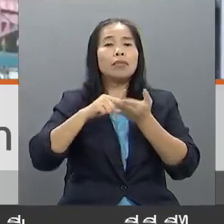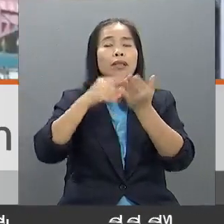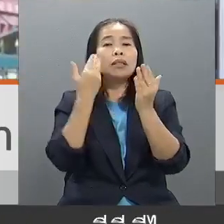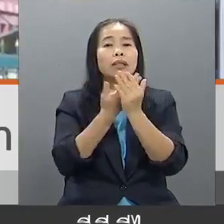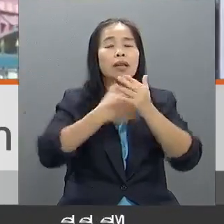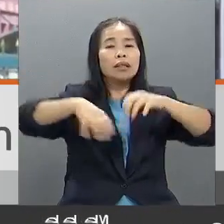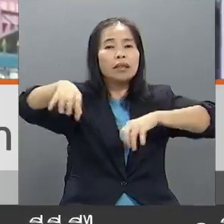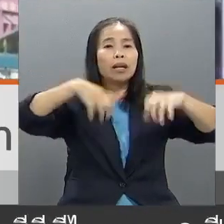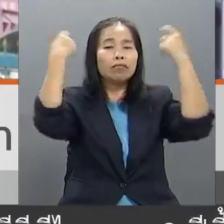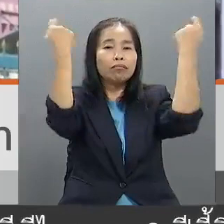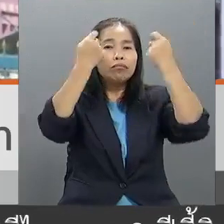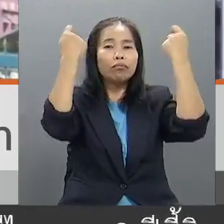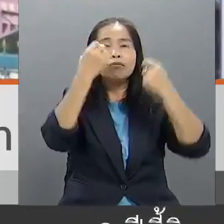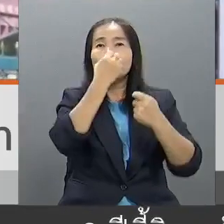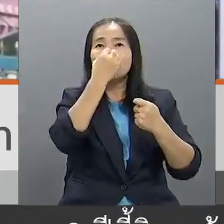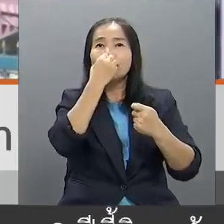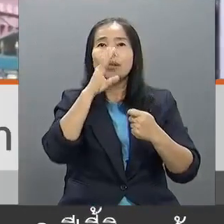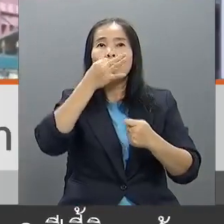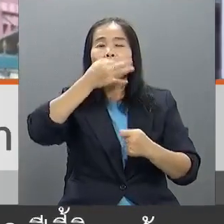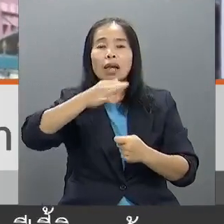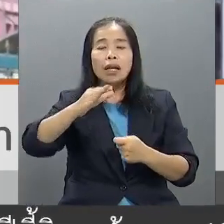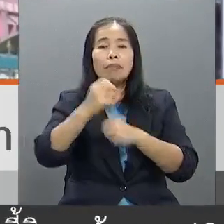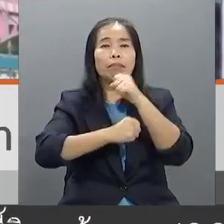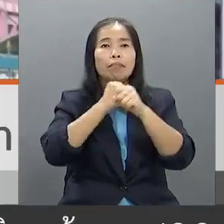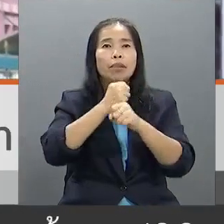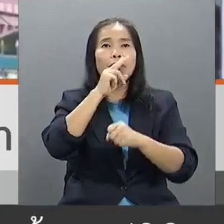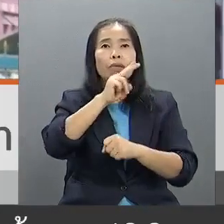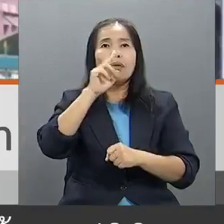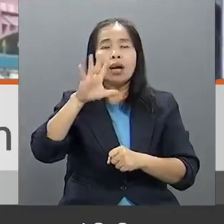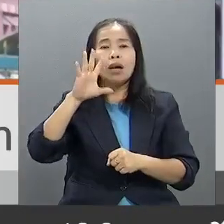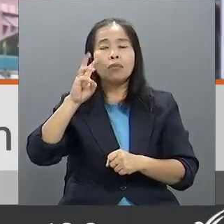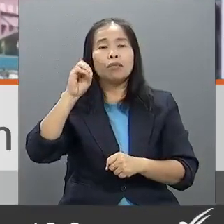ผมนายธนพงษ์รอดชูตัวแทนคู่ได้รับมอบอำนาจจากบริษัทลัคกี้มิวสิคจำกัดมหาชนนำเอกสารหลักสารเขายื่นฟ้องคดีที่ศาลปกครองสงขลาโดยยื่นฟ้องเทศบาลนครสงขลาในข้อหาละเว้นการปฏิบัติหน้าที่ในกรณีบริษัทลัคกี้ผู้ชนะการประมูลในการเสนอราคาการจัดงานโครงการเทศกาลอาหาร2ทะเลประจำปี 2563